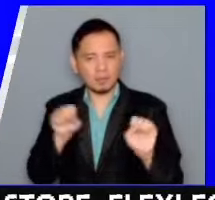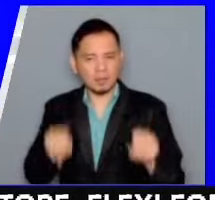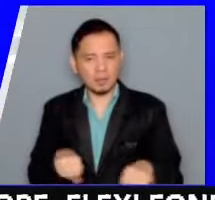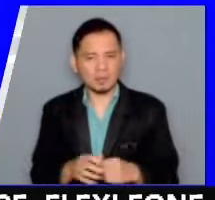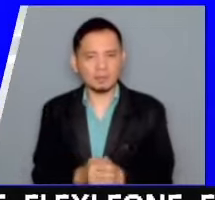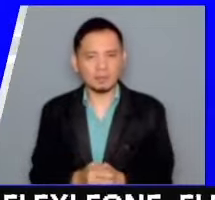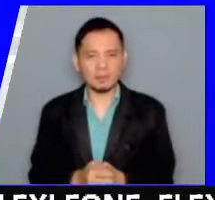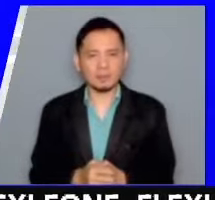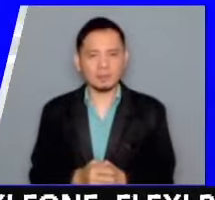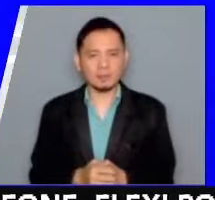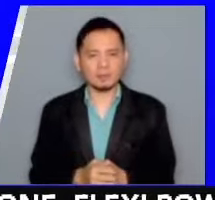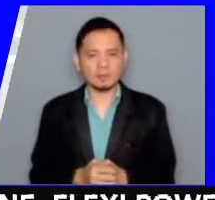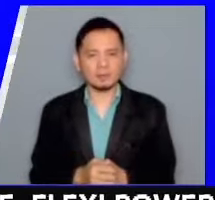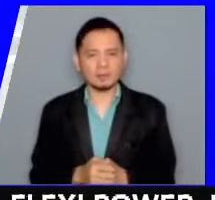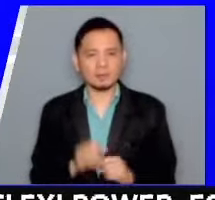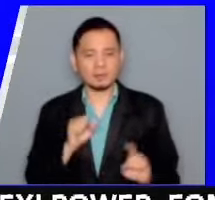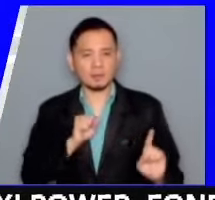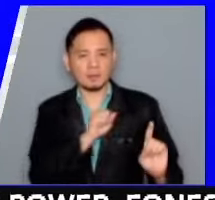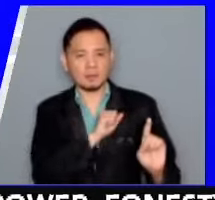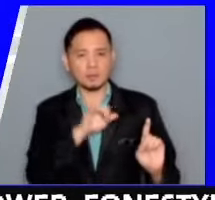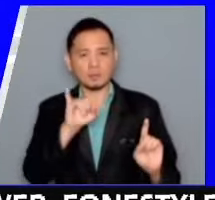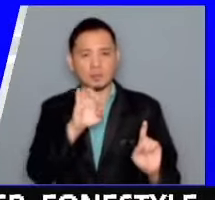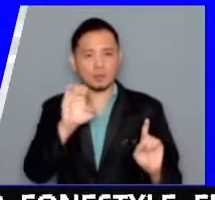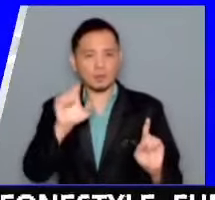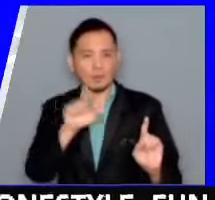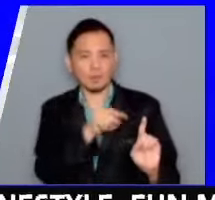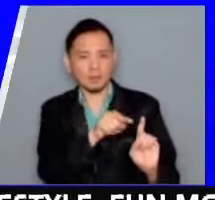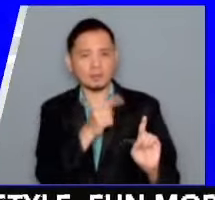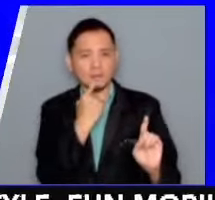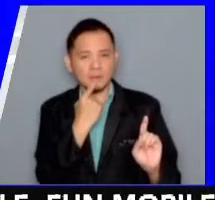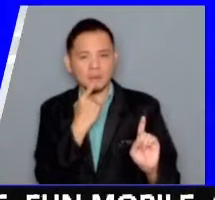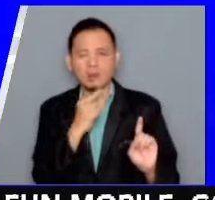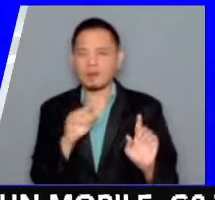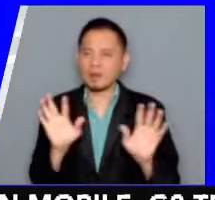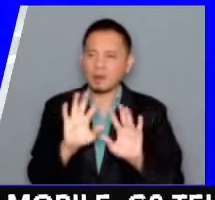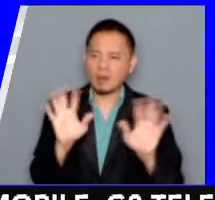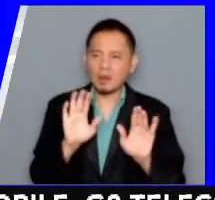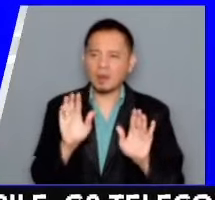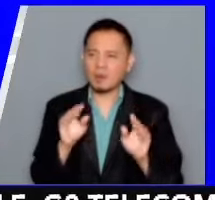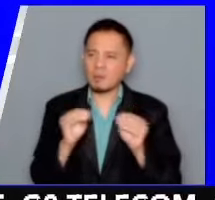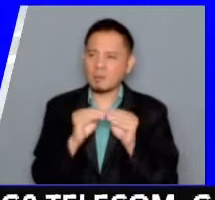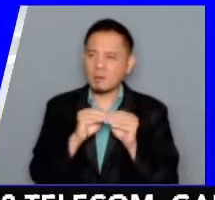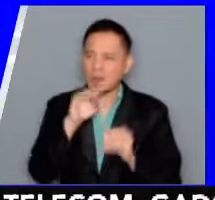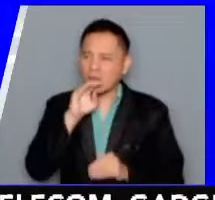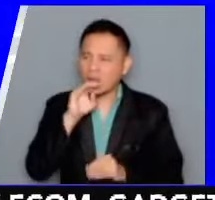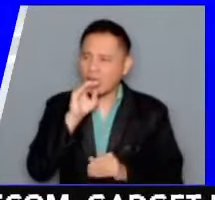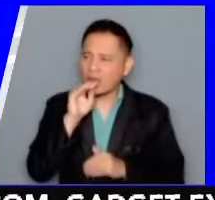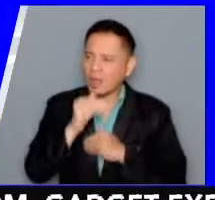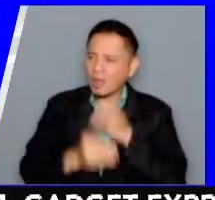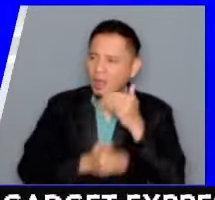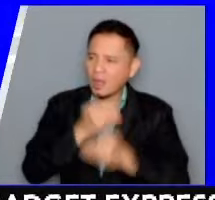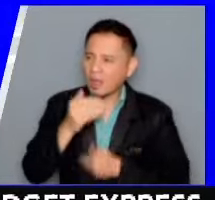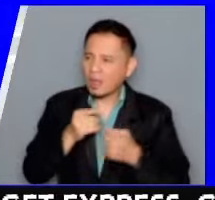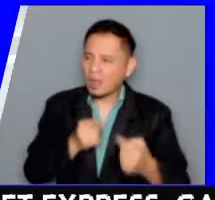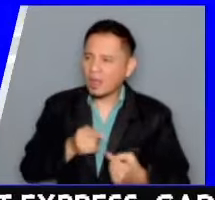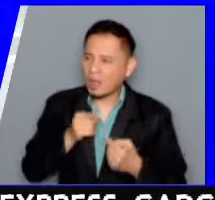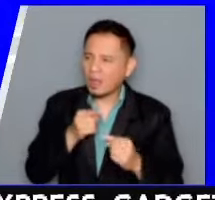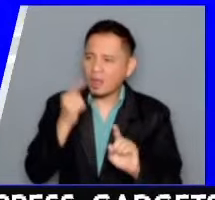Villanueva, huwag nang pahirapan ang proseso ng signature withdrawal. Hindi na raw dapat hinga ng paliwanag ang mga